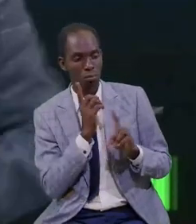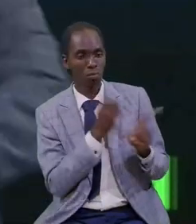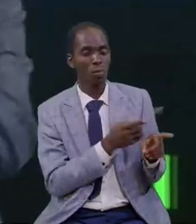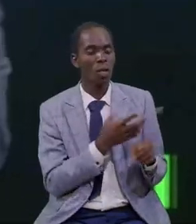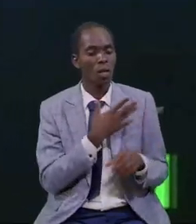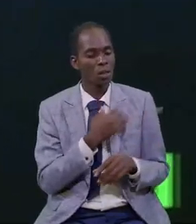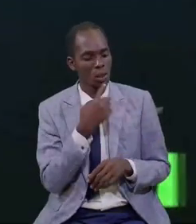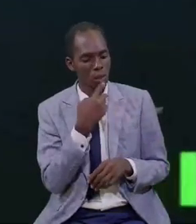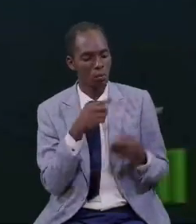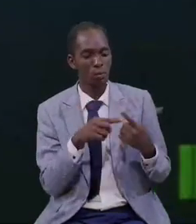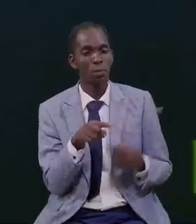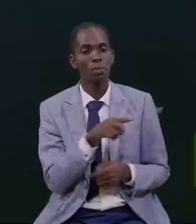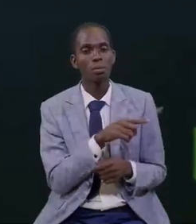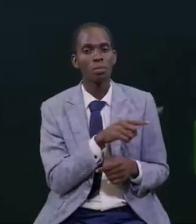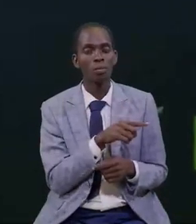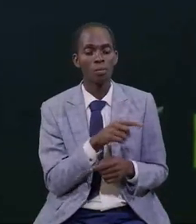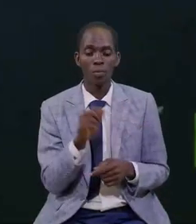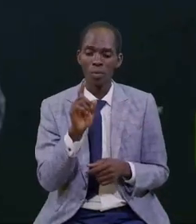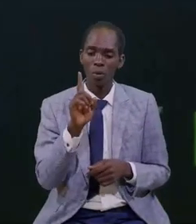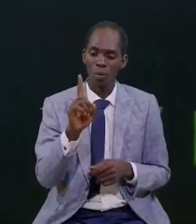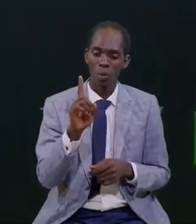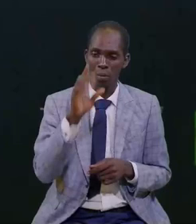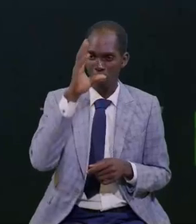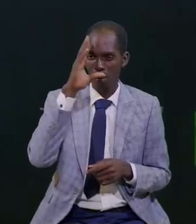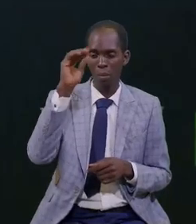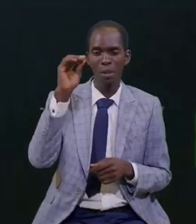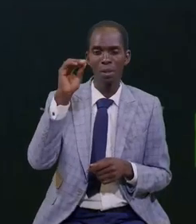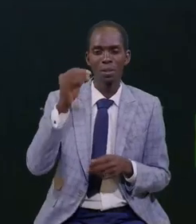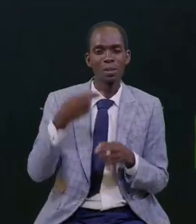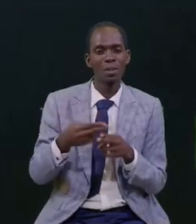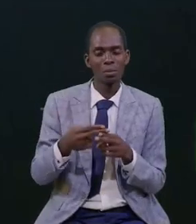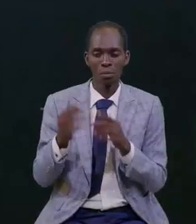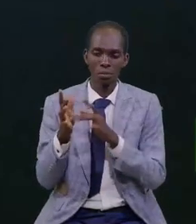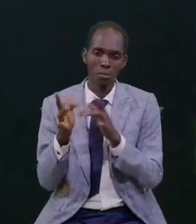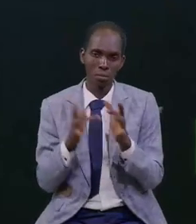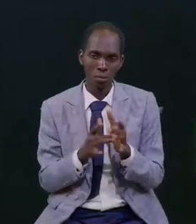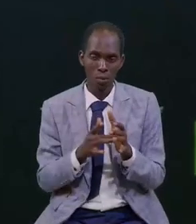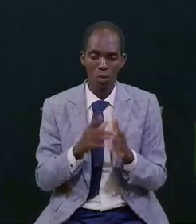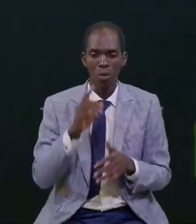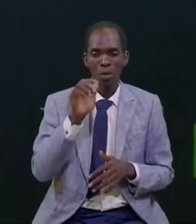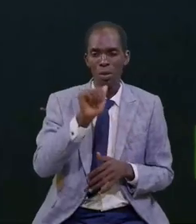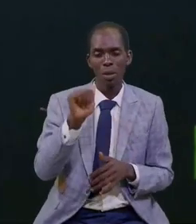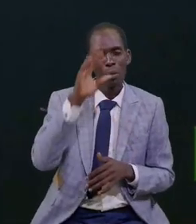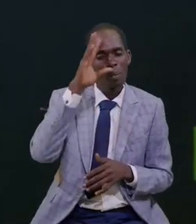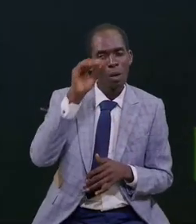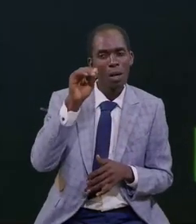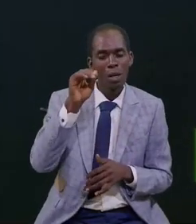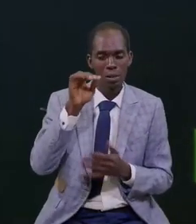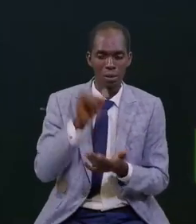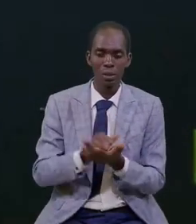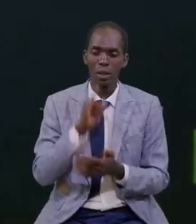répondit l'homme ton nom est Jésus l'homme c'est notre